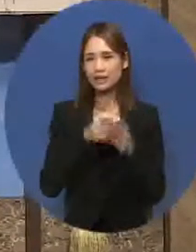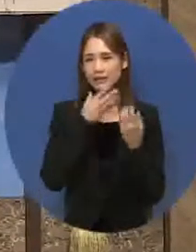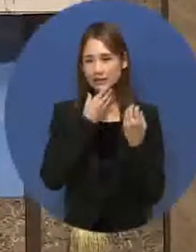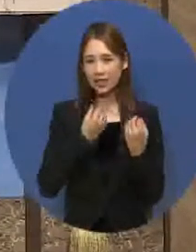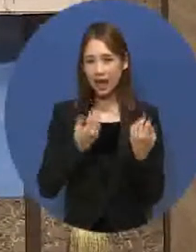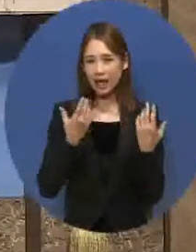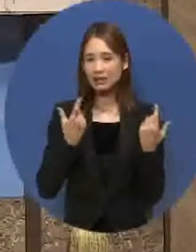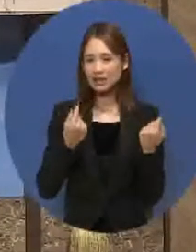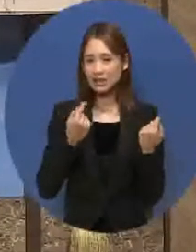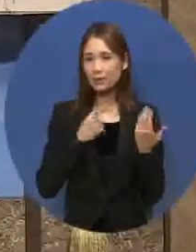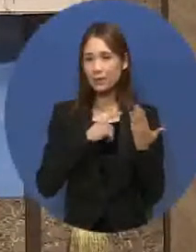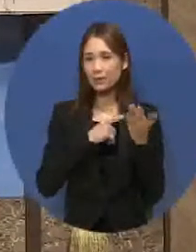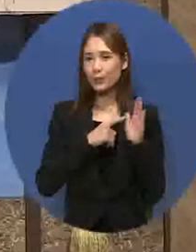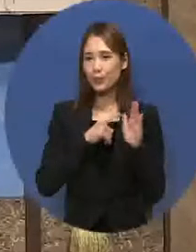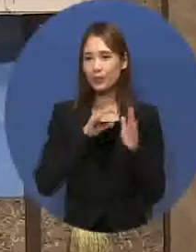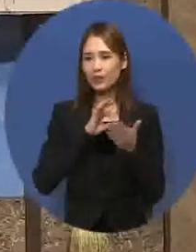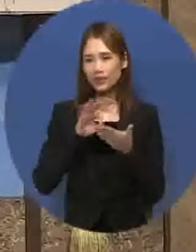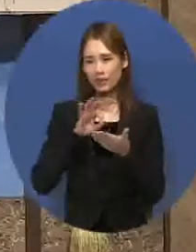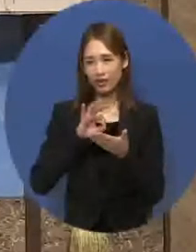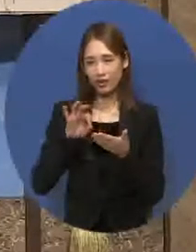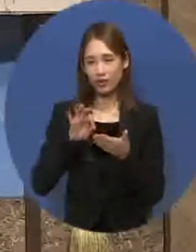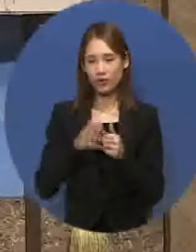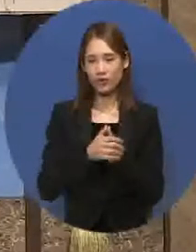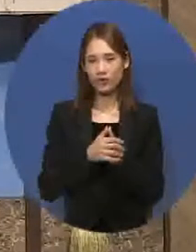잔치다 이런 표현을 합니다. 그러니까